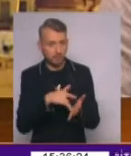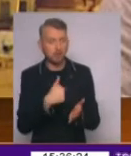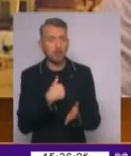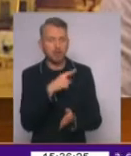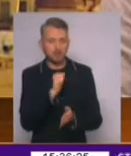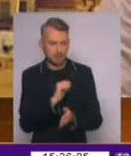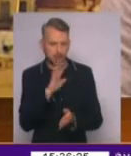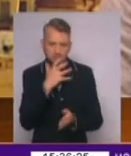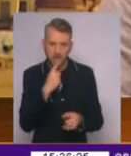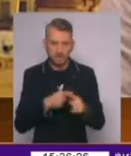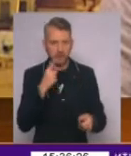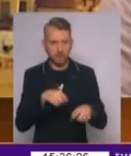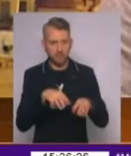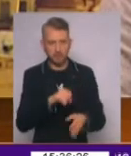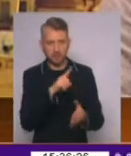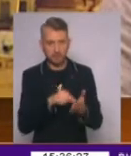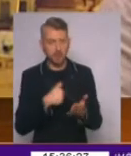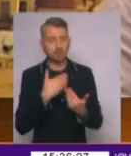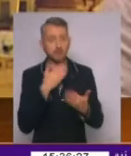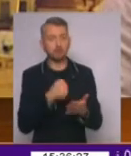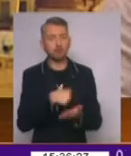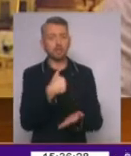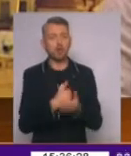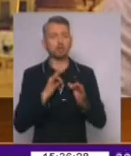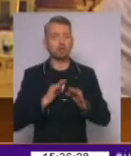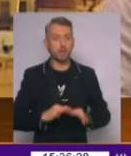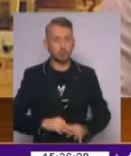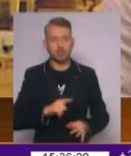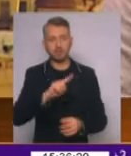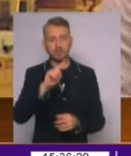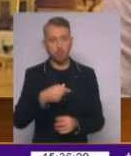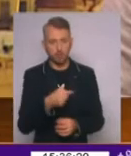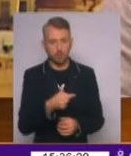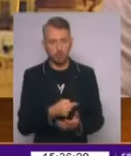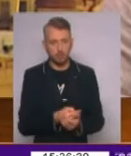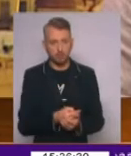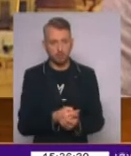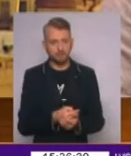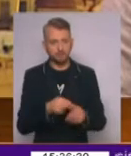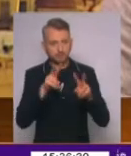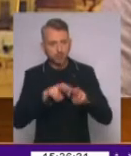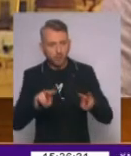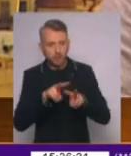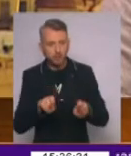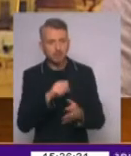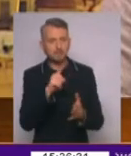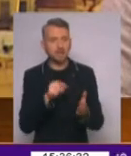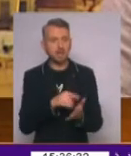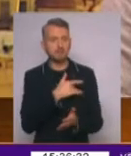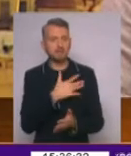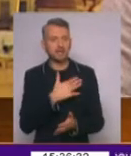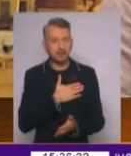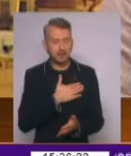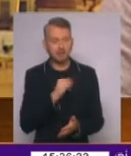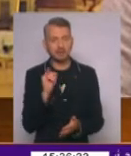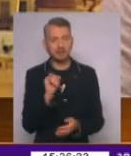вирішення питання, я звертаюся до Генеральної прокуратури з вимогою розслідувати питання приватизації